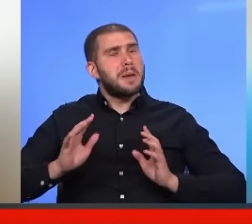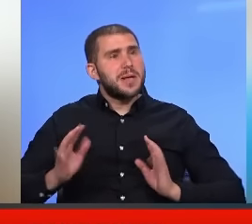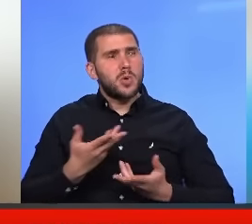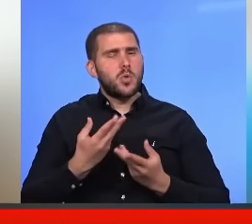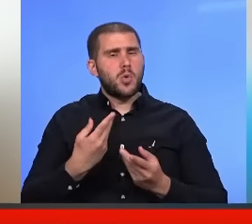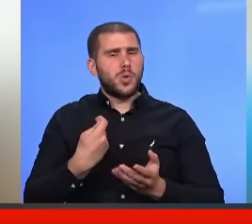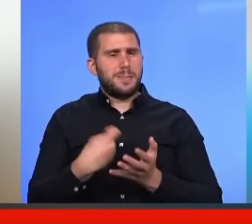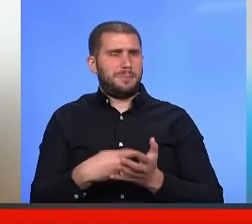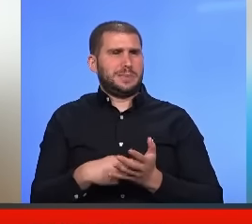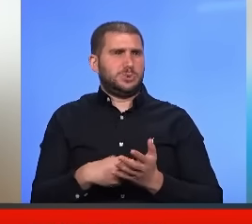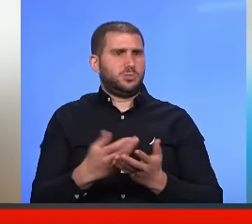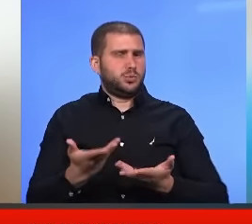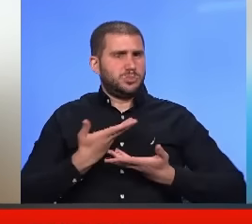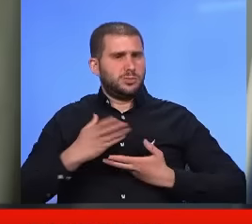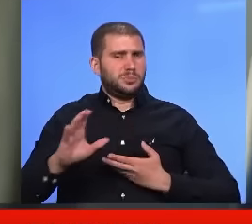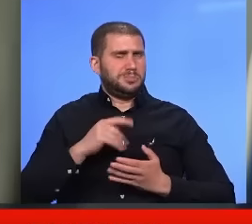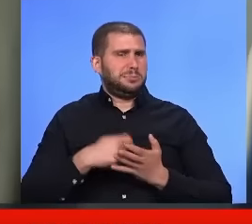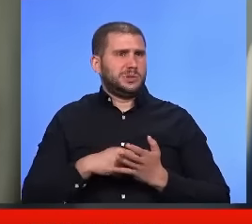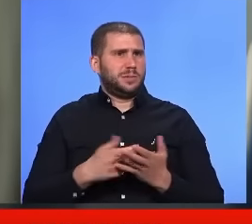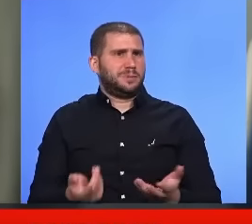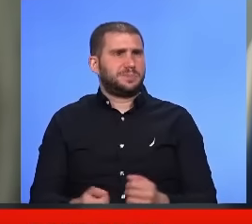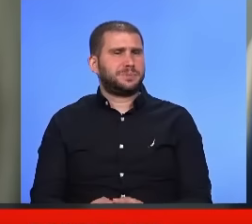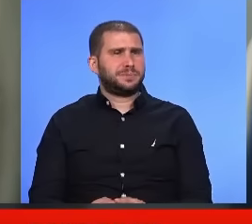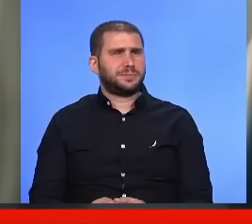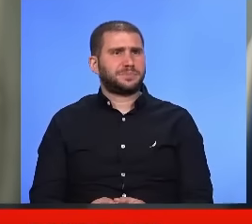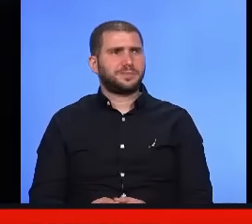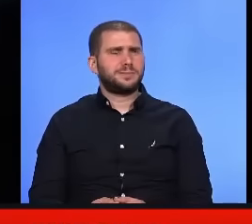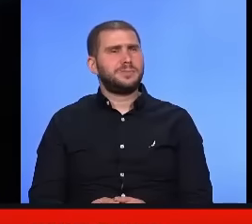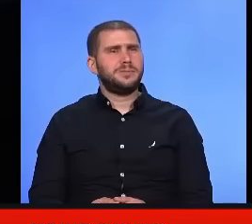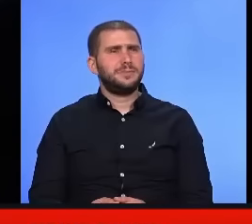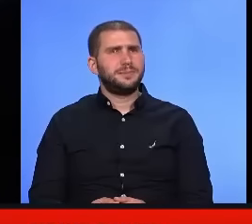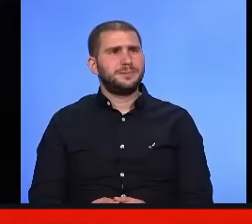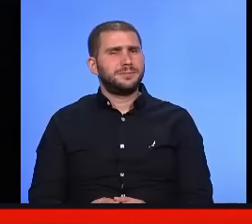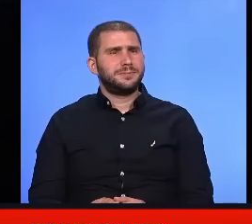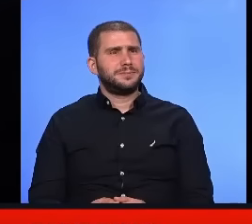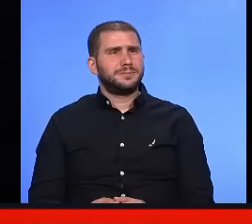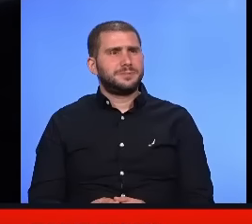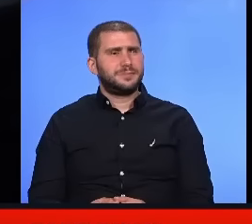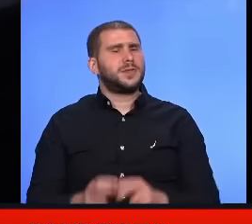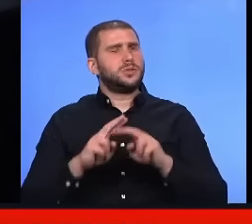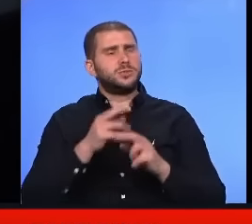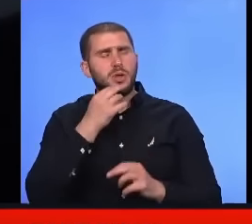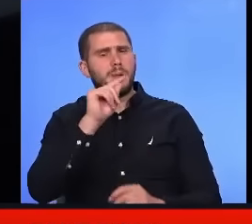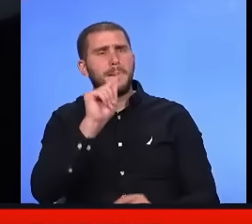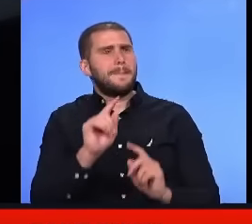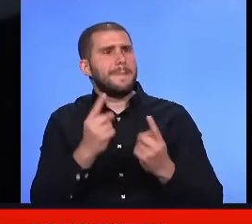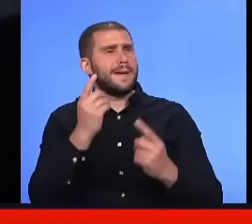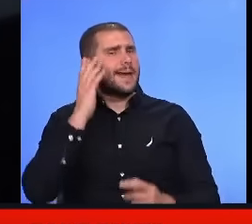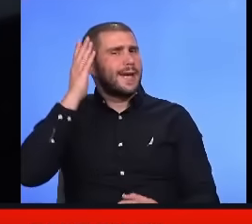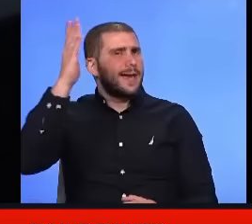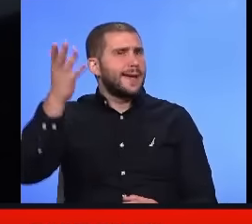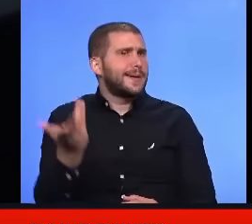במהירות מישהו שיפצה אותנו. ונותרה השאלה מה יקרה ביום